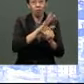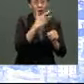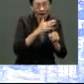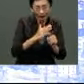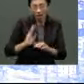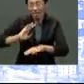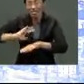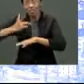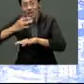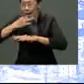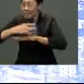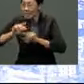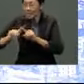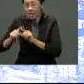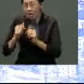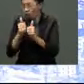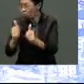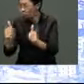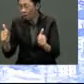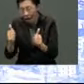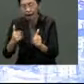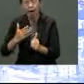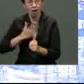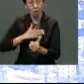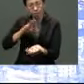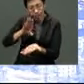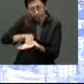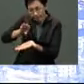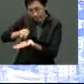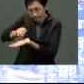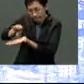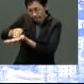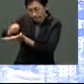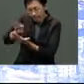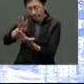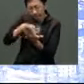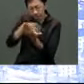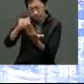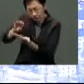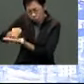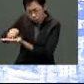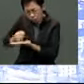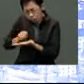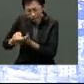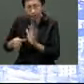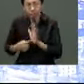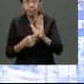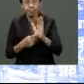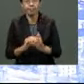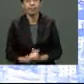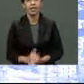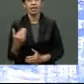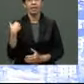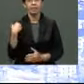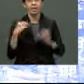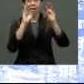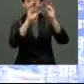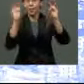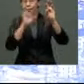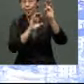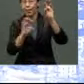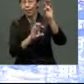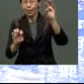ะต้องไปเก็บรายละเอียดต่างๆเหล่านี้แล้วครับในอีกหลายๆมาตรการที่ครั้งที่แล้วมาบอกว่าจะมีประมาณสัก12กิจการกิจ